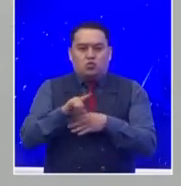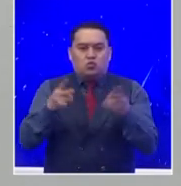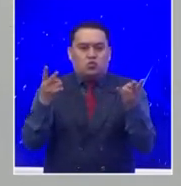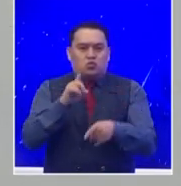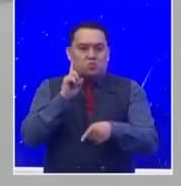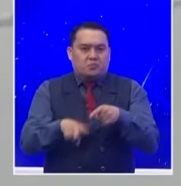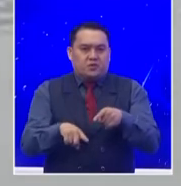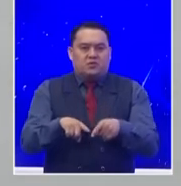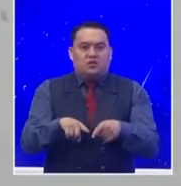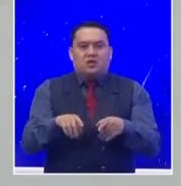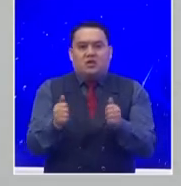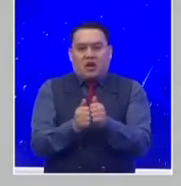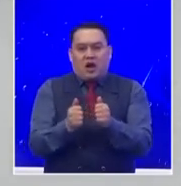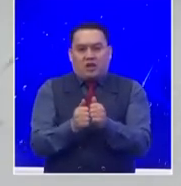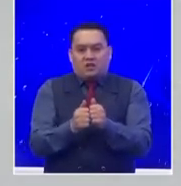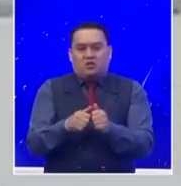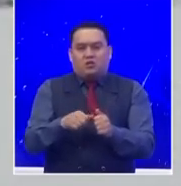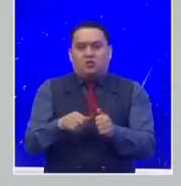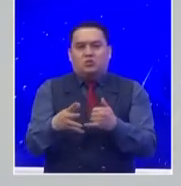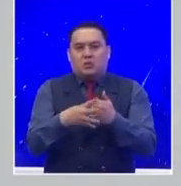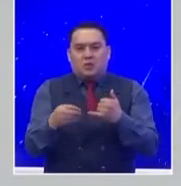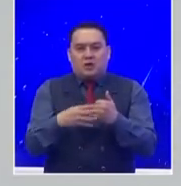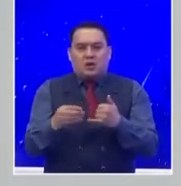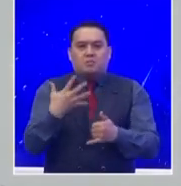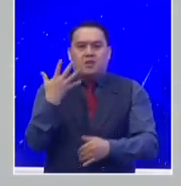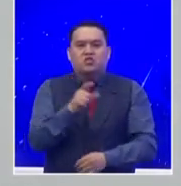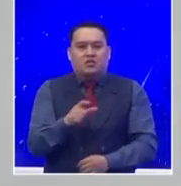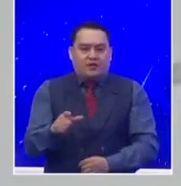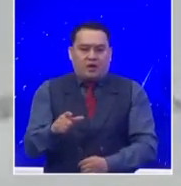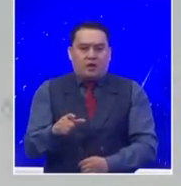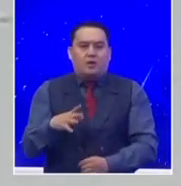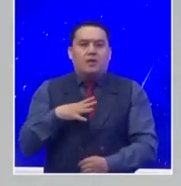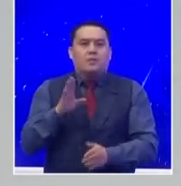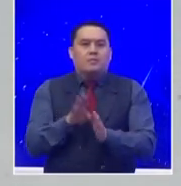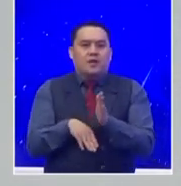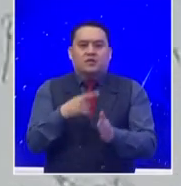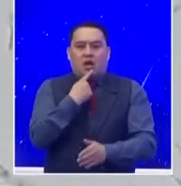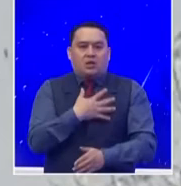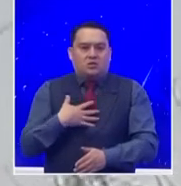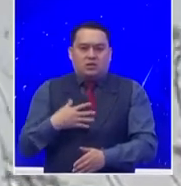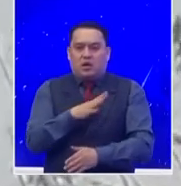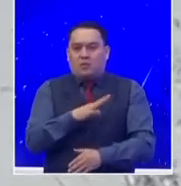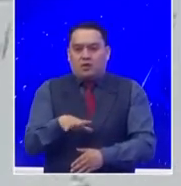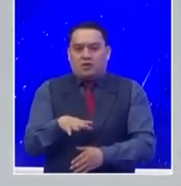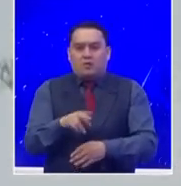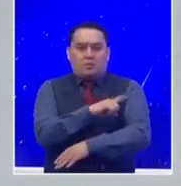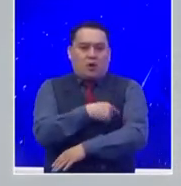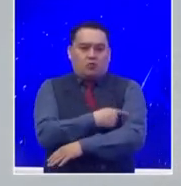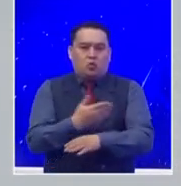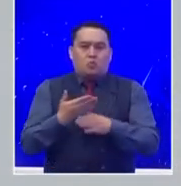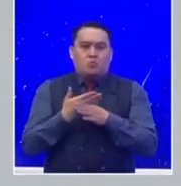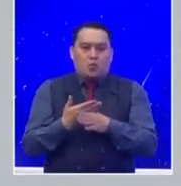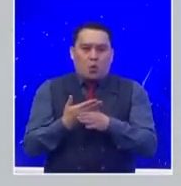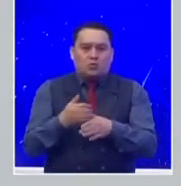вынужденную аварийную посадку вне аэродрома. На борту находились 5 человек. Обошлось без жертв. Одному из пилотов оказали медицинскую